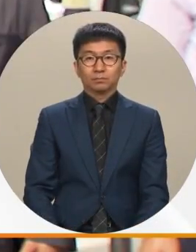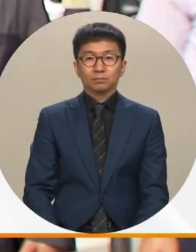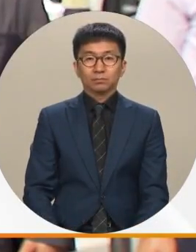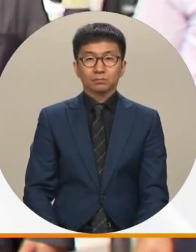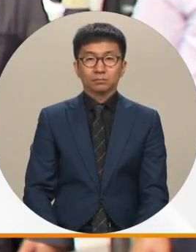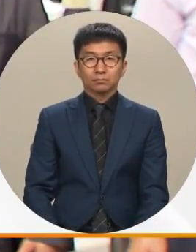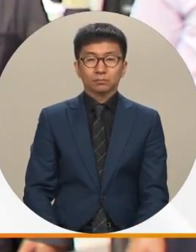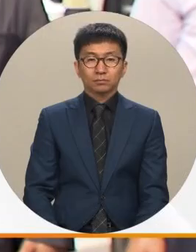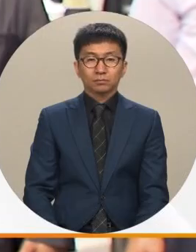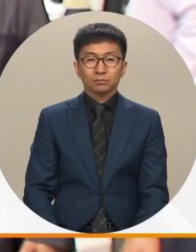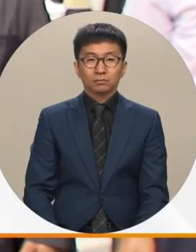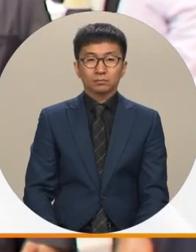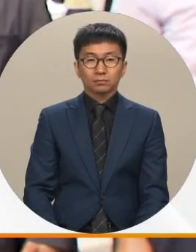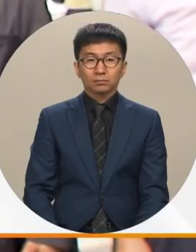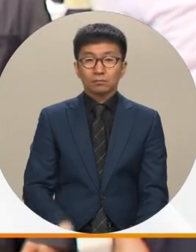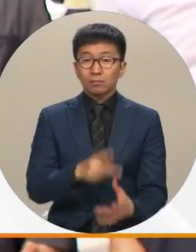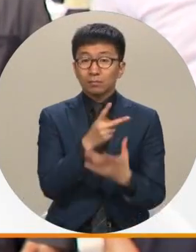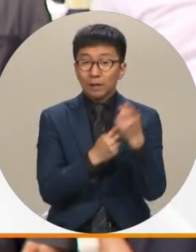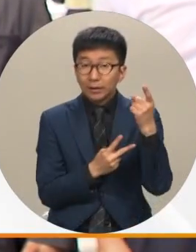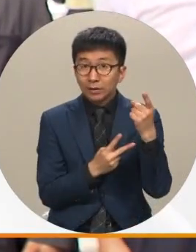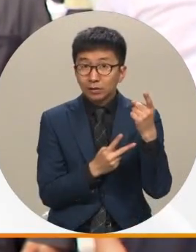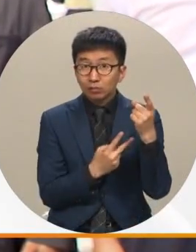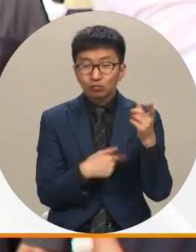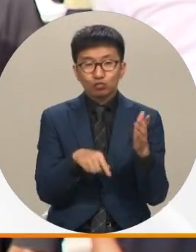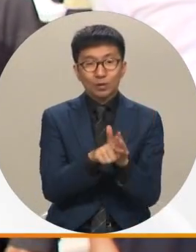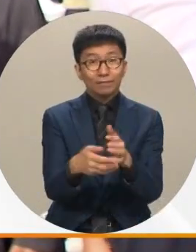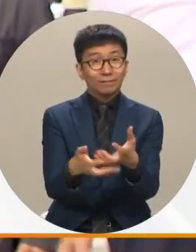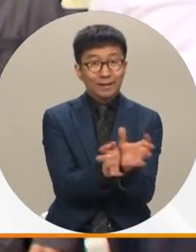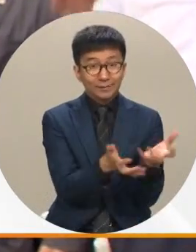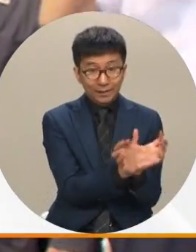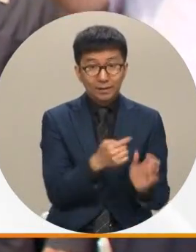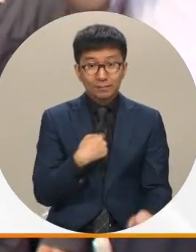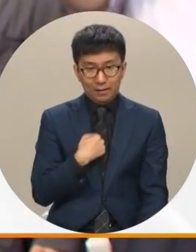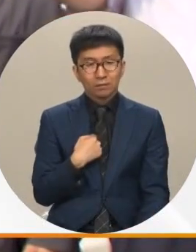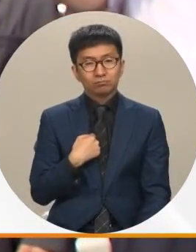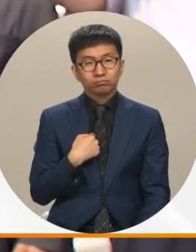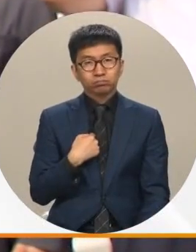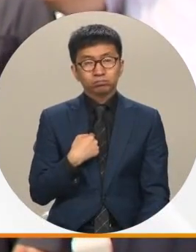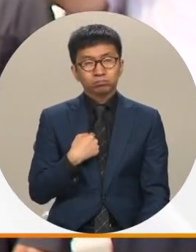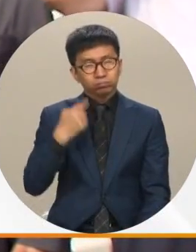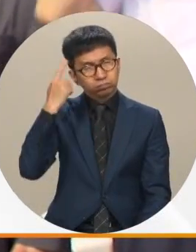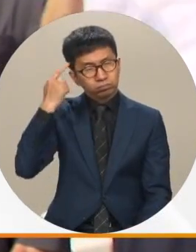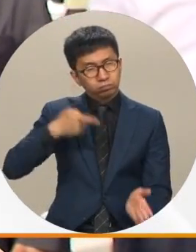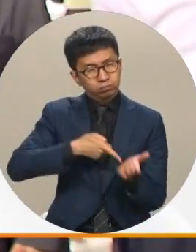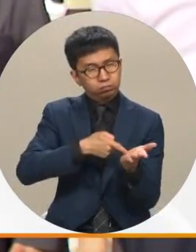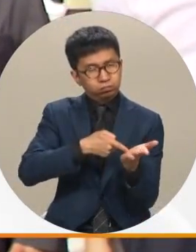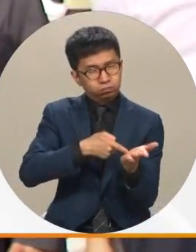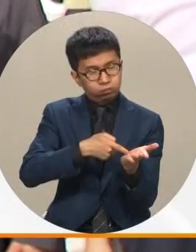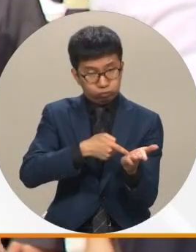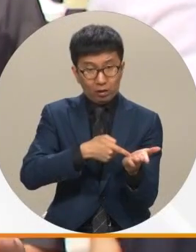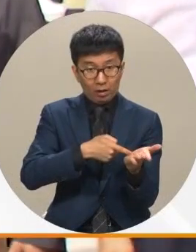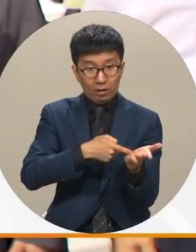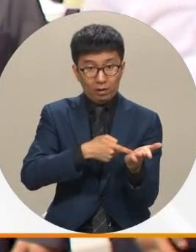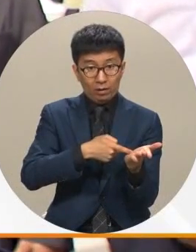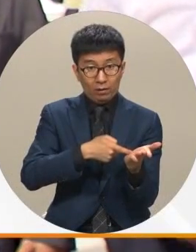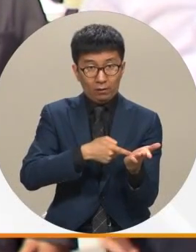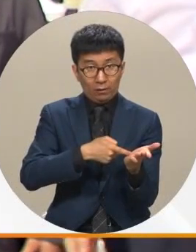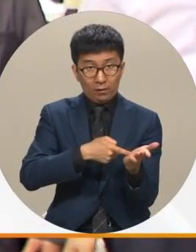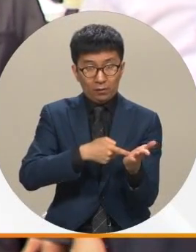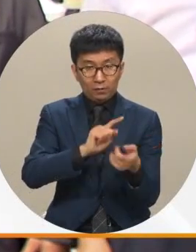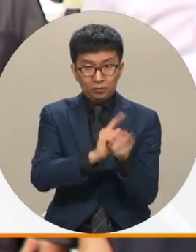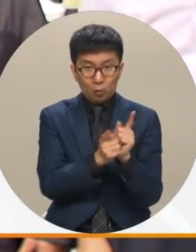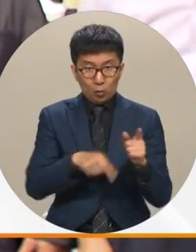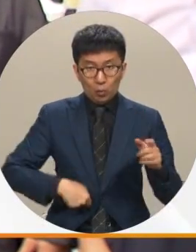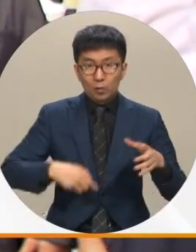협조하겠다이 단일화를 이끄는 단체들에게 적극적으로 의견을 개진하고 우리가 얘기하는이